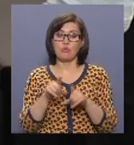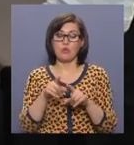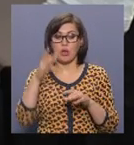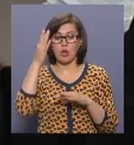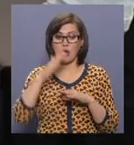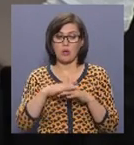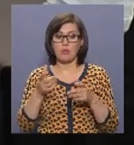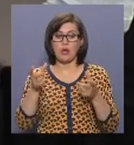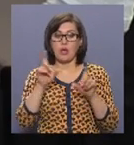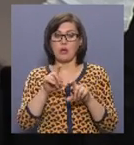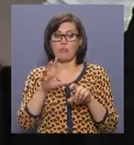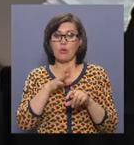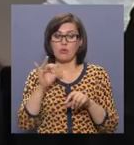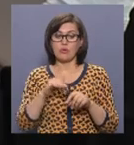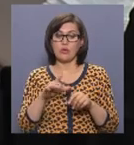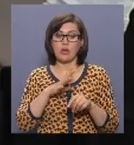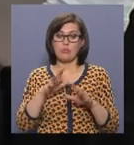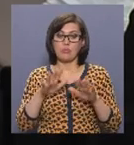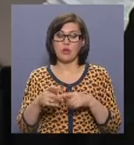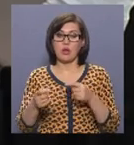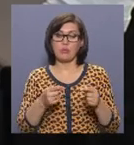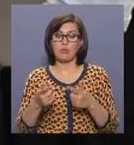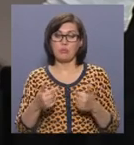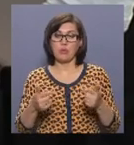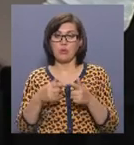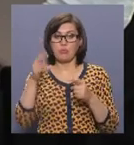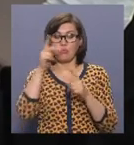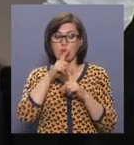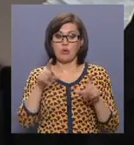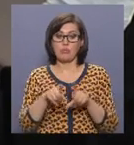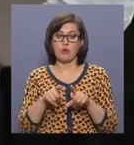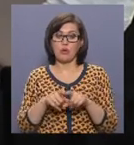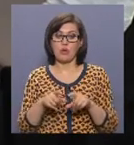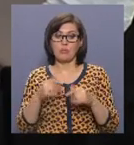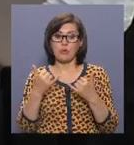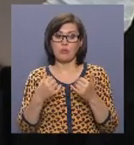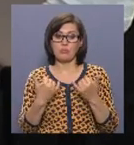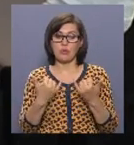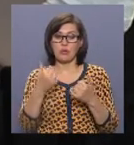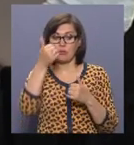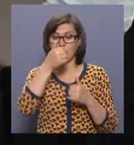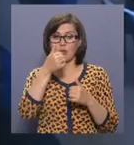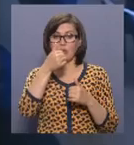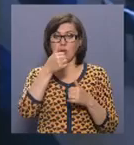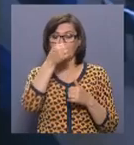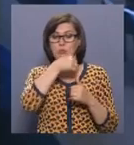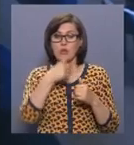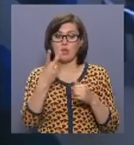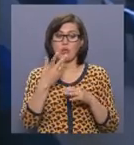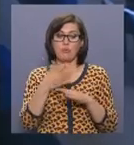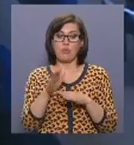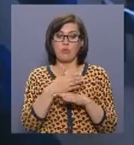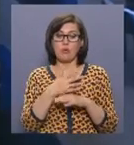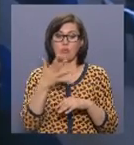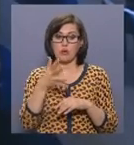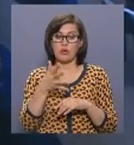Әкімшілік нагрузка болды. Жергілікті атқарушы органдарға, мектептерге. Сондықтан биылдан бастап екіге бөлінді. Ағымдағы жылы